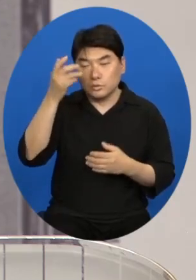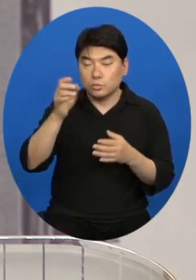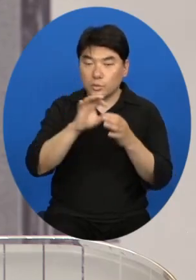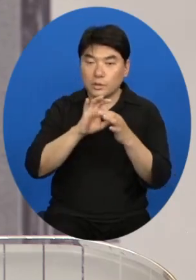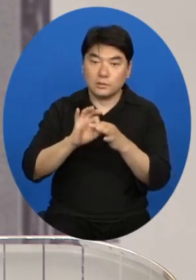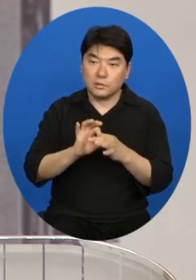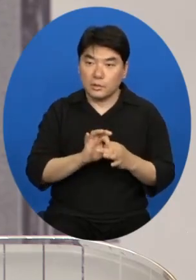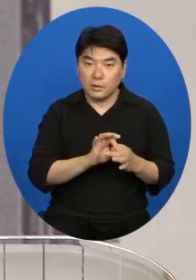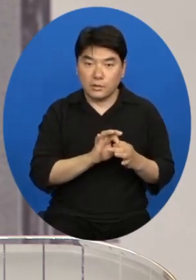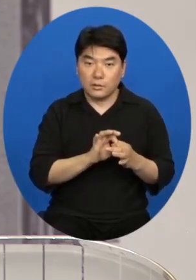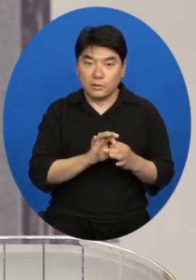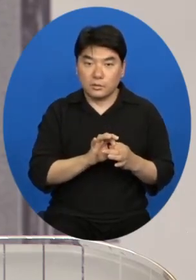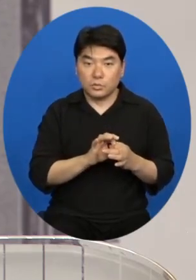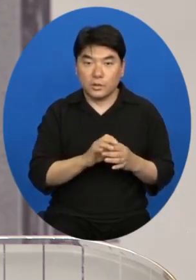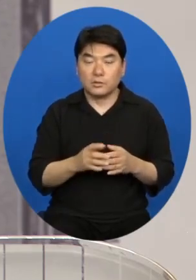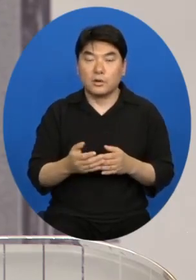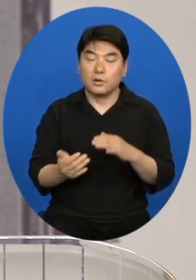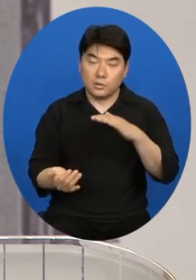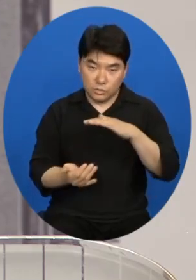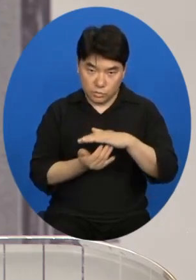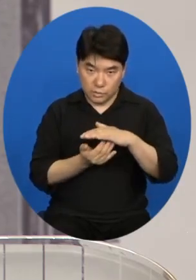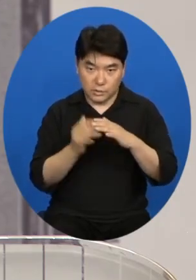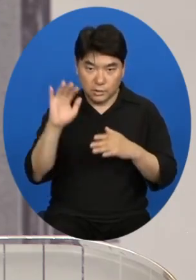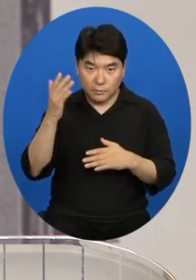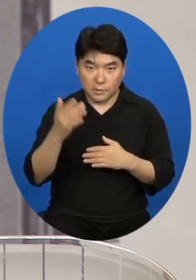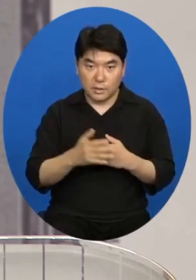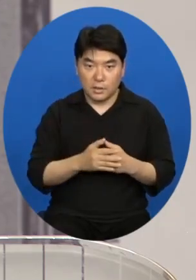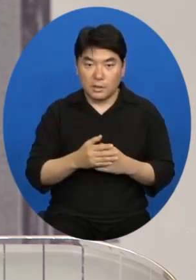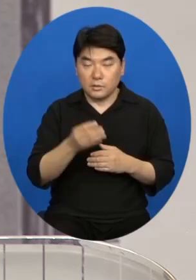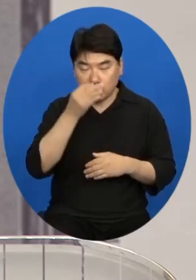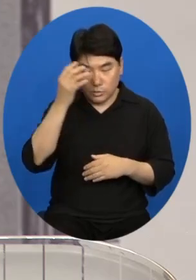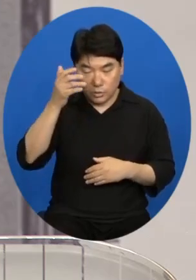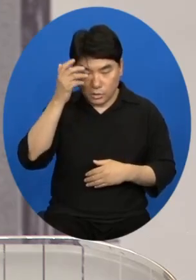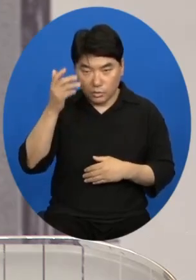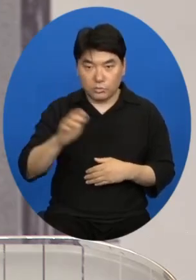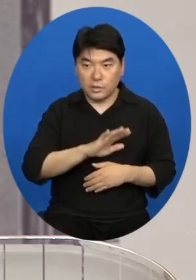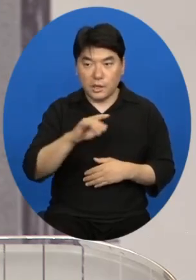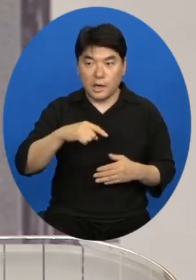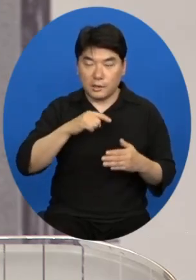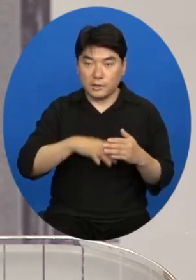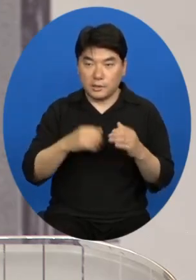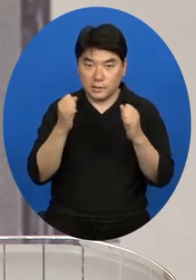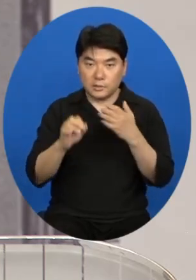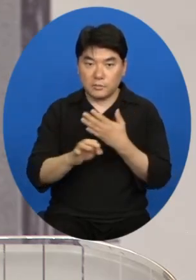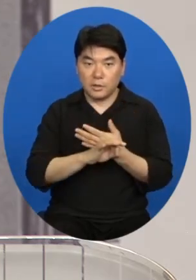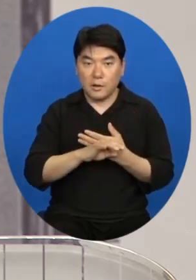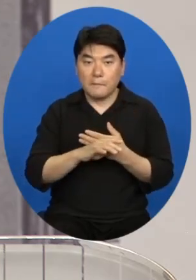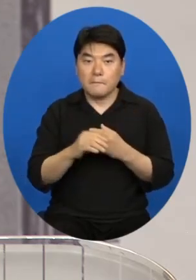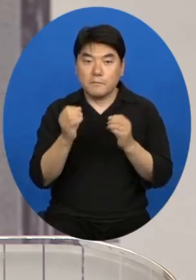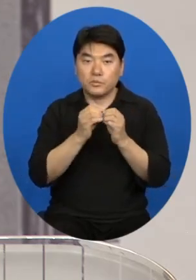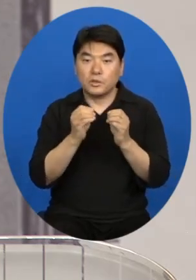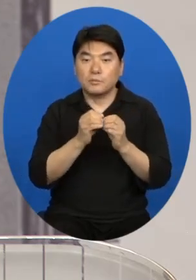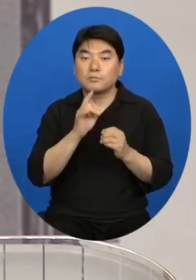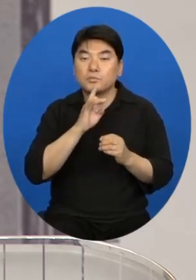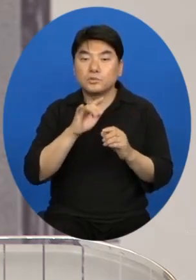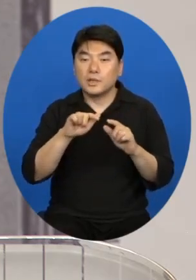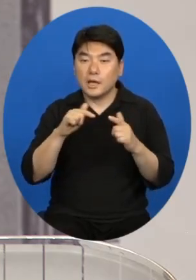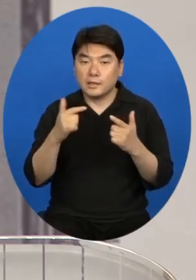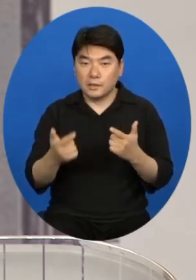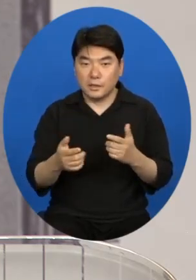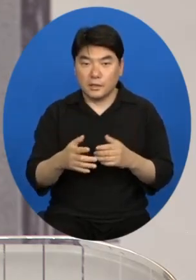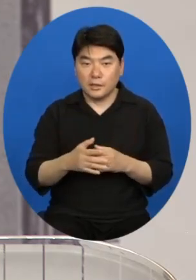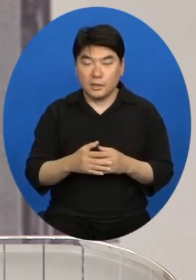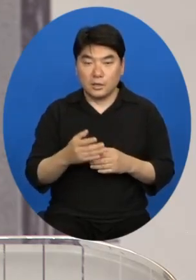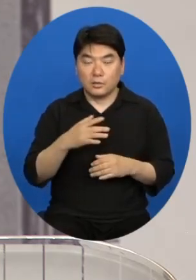성령을 통해서 성령이 우리 안에 계시면 더 이상 이 말씀의 문자가 아니고 우리의 마음에 새겨지고 우리의